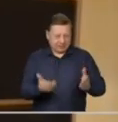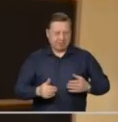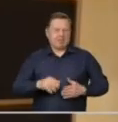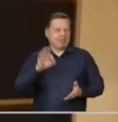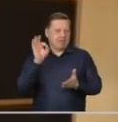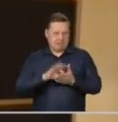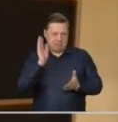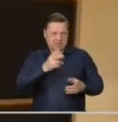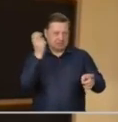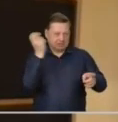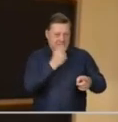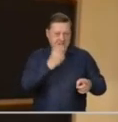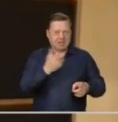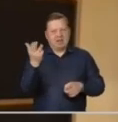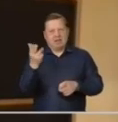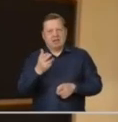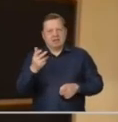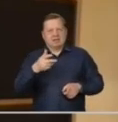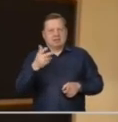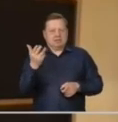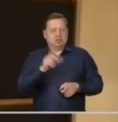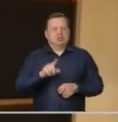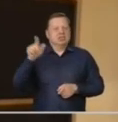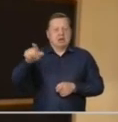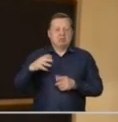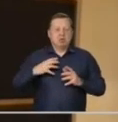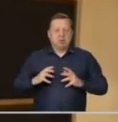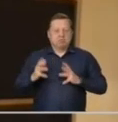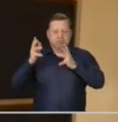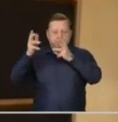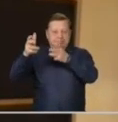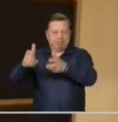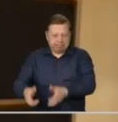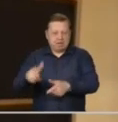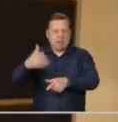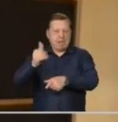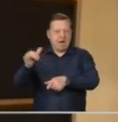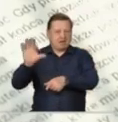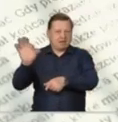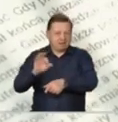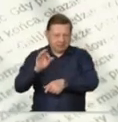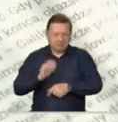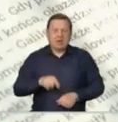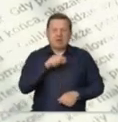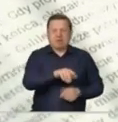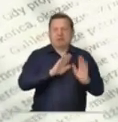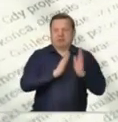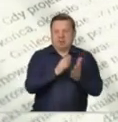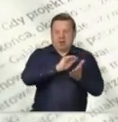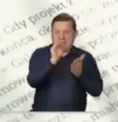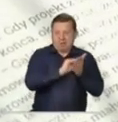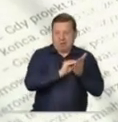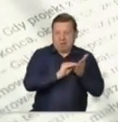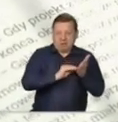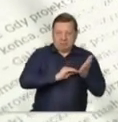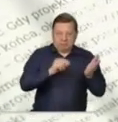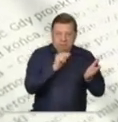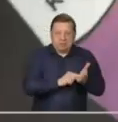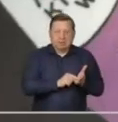będzie ciekawsze oglądanie Perseverance na Marsie podczas czytania tej książki, która opisuje właśnie niektóre te